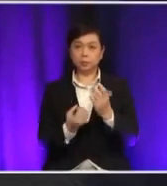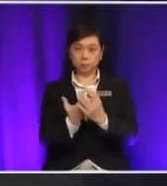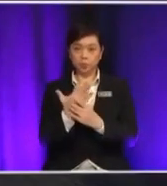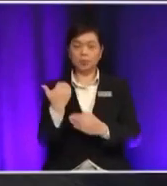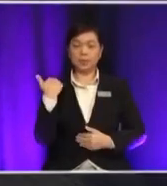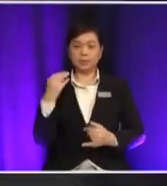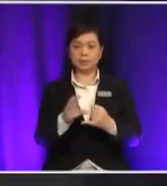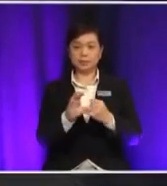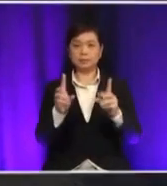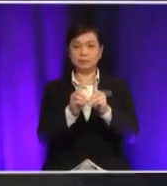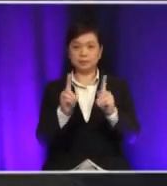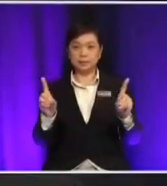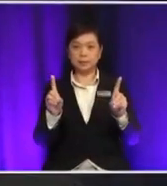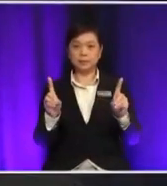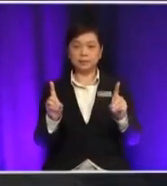harus belajar